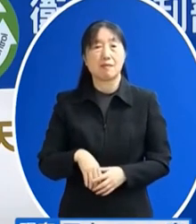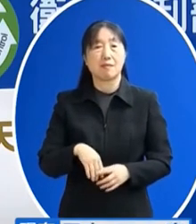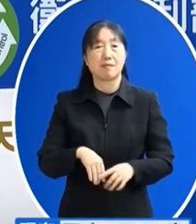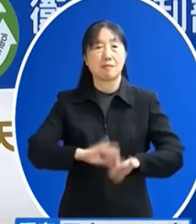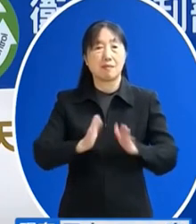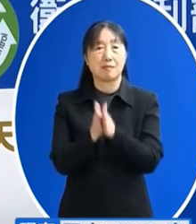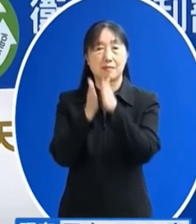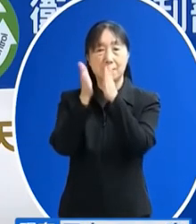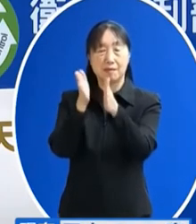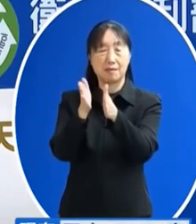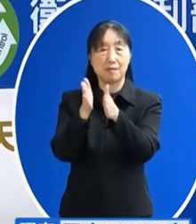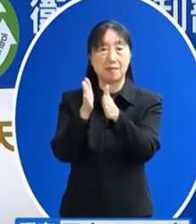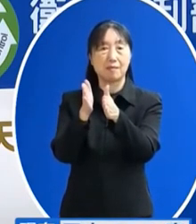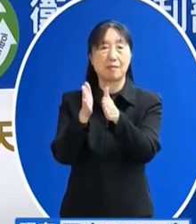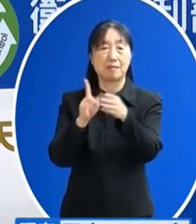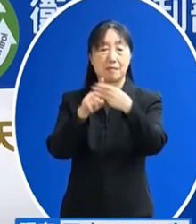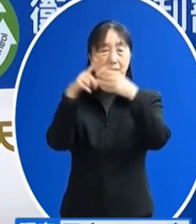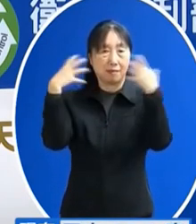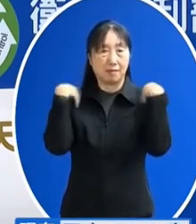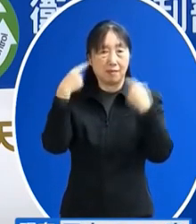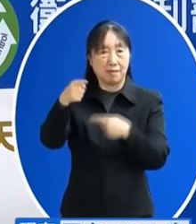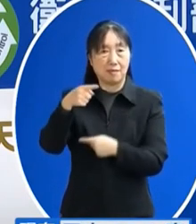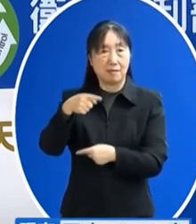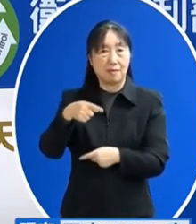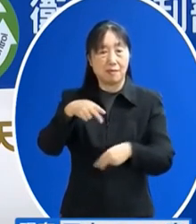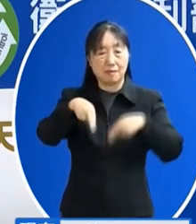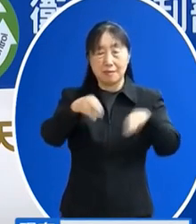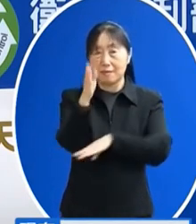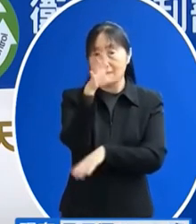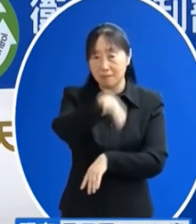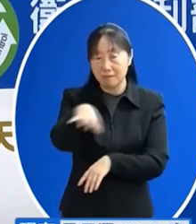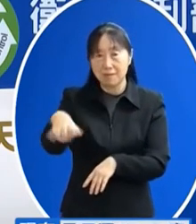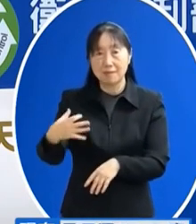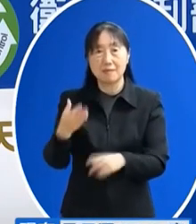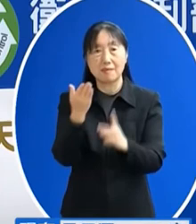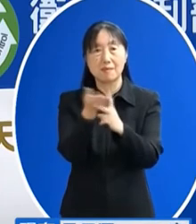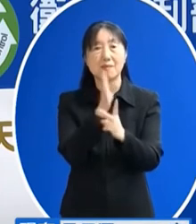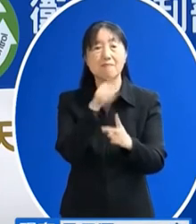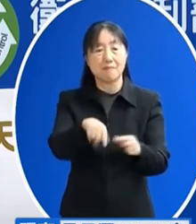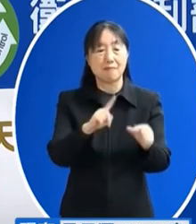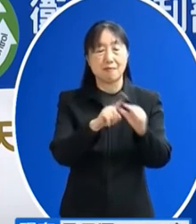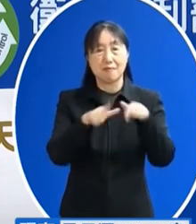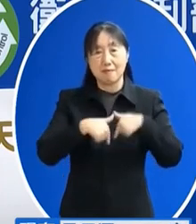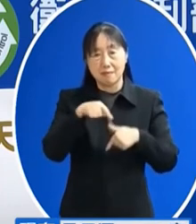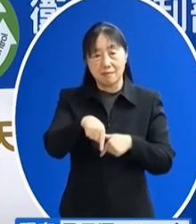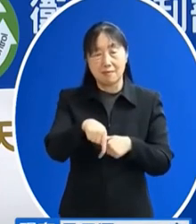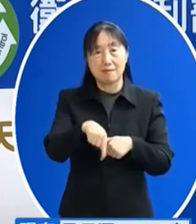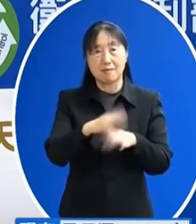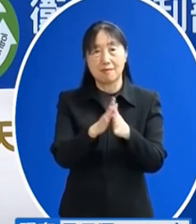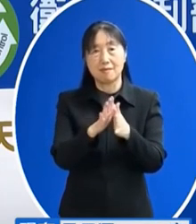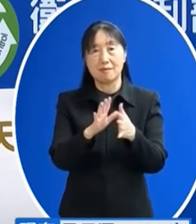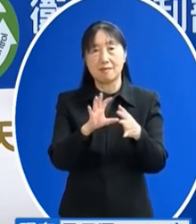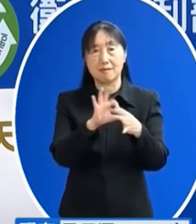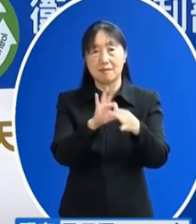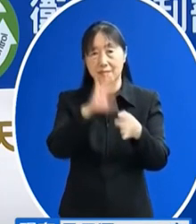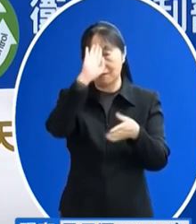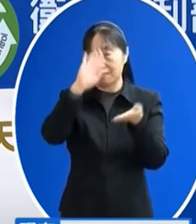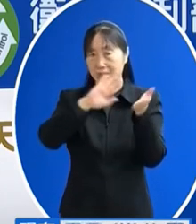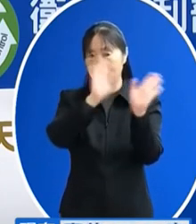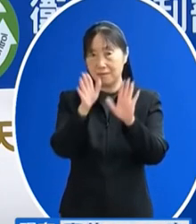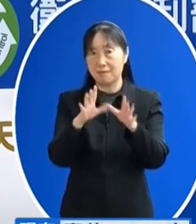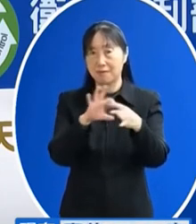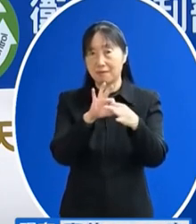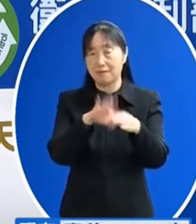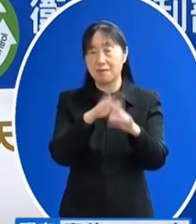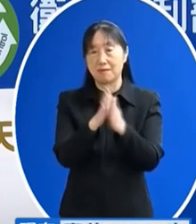跟，哦，相关不管是我们警政单位或是我们本中心有关这个相关的疫情的哈，就跟到我们